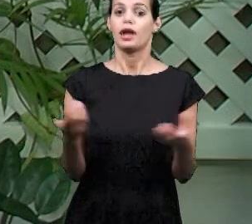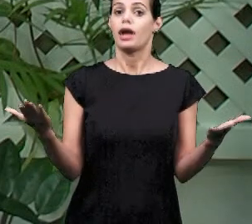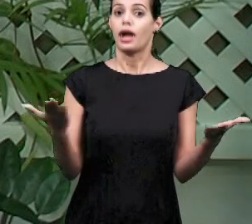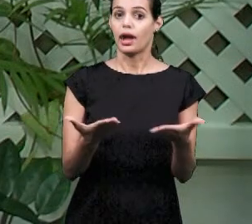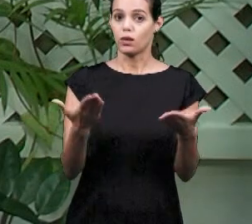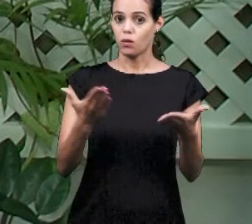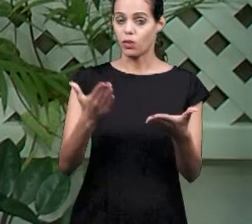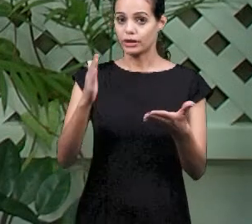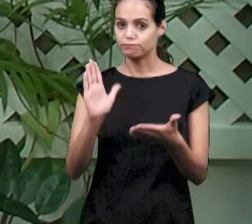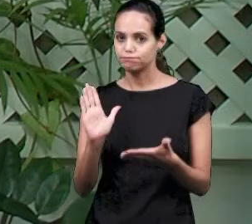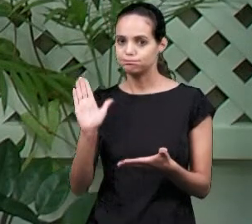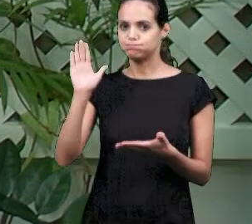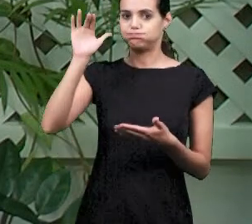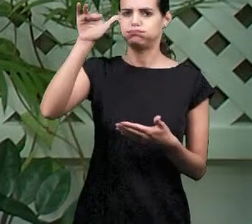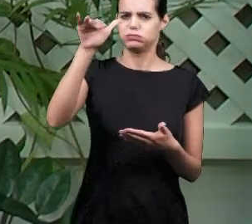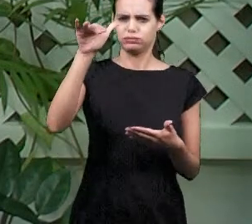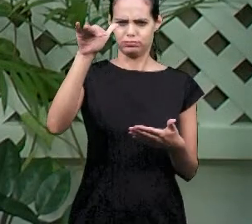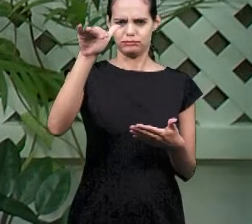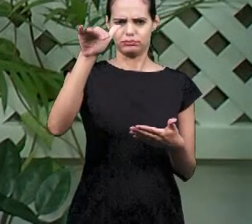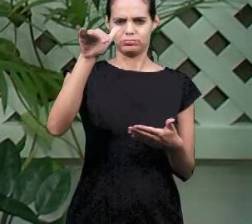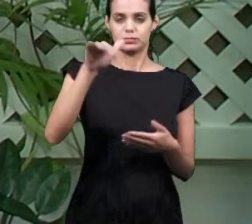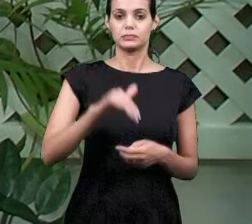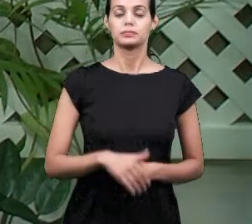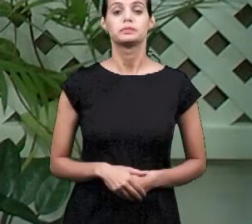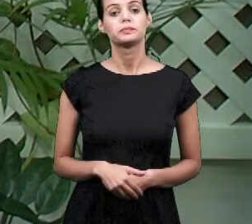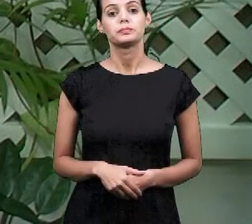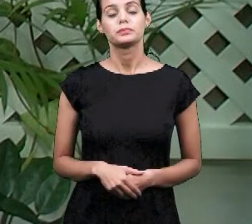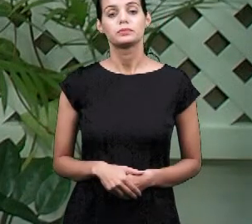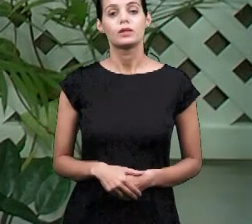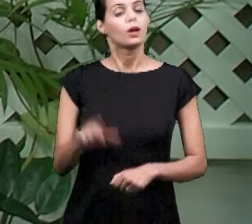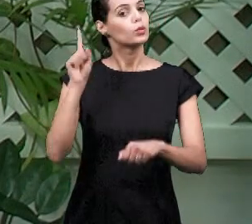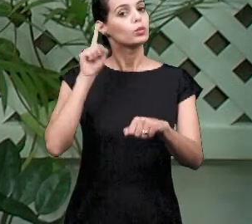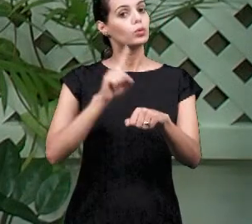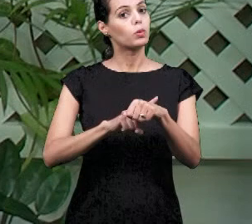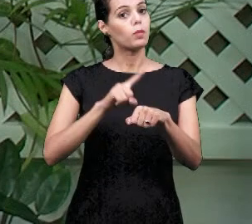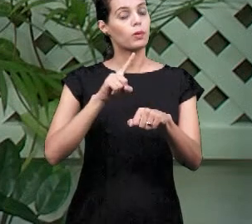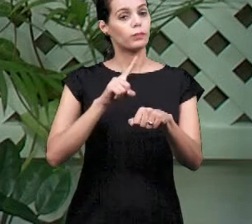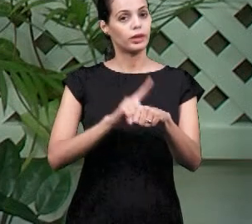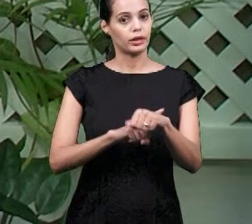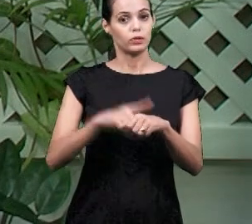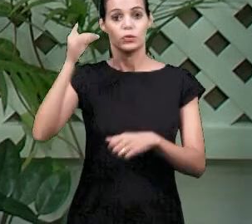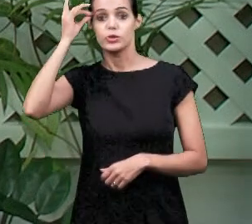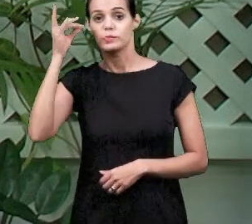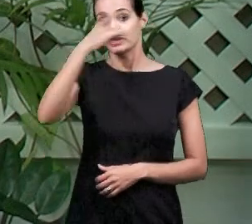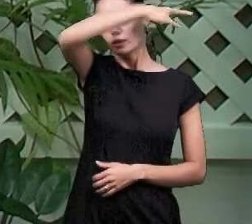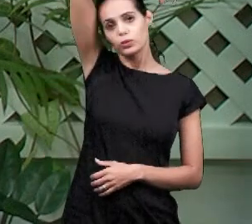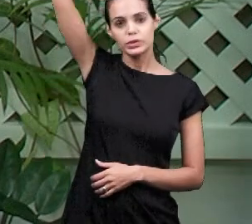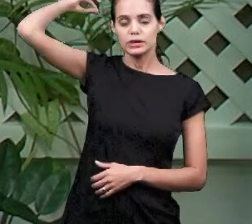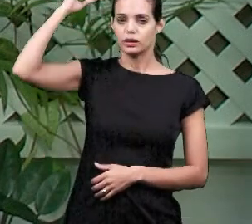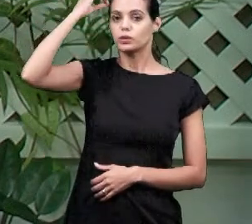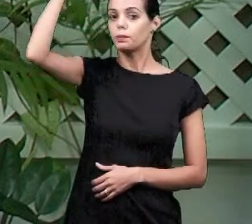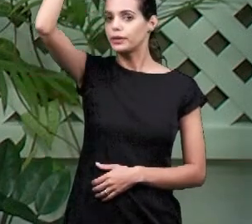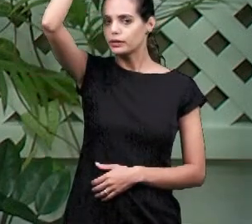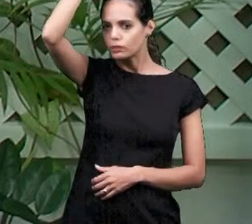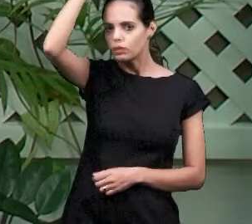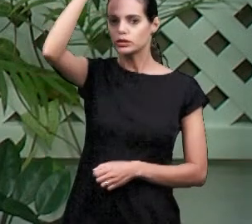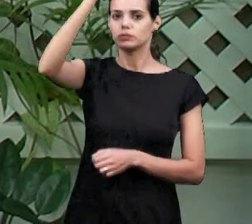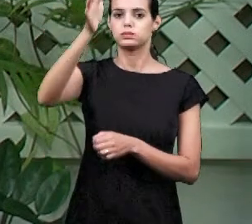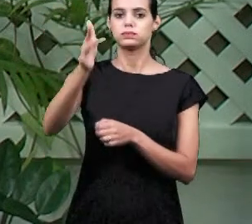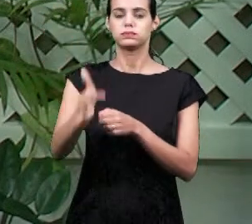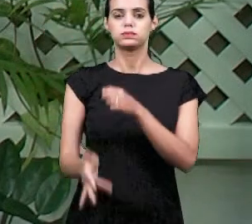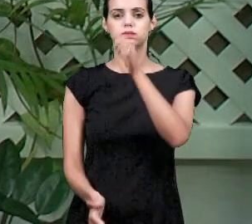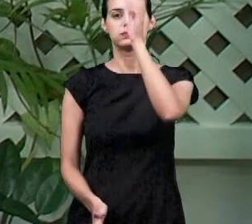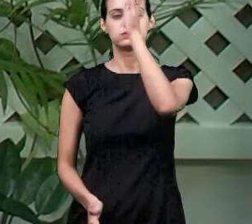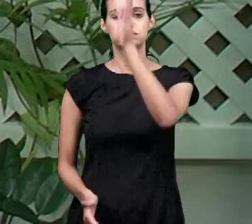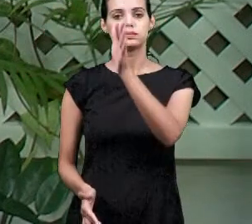ils étaient captifs en Babylone, Babylone a envoyé un groupe vers